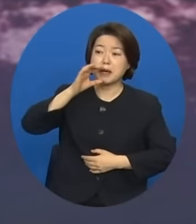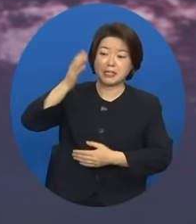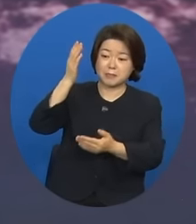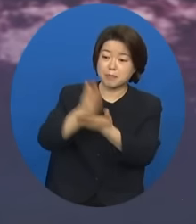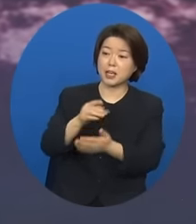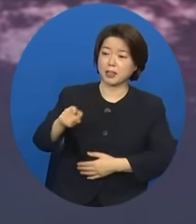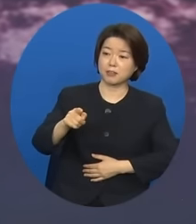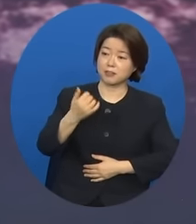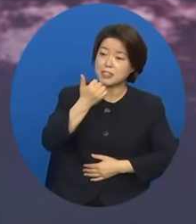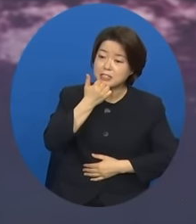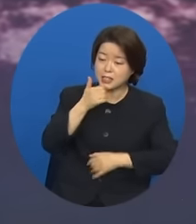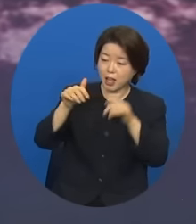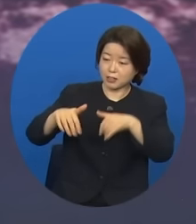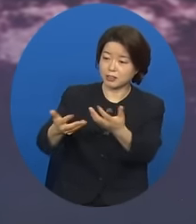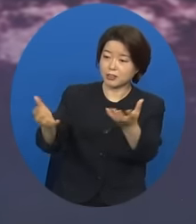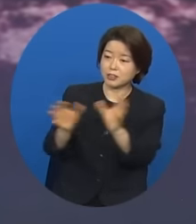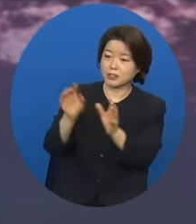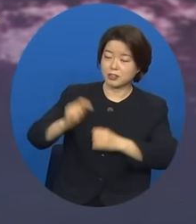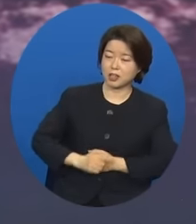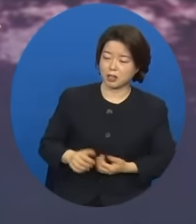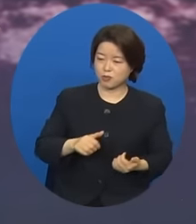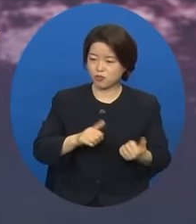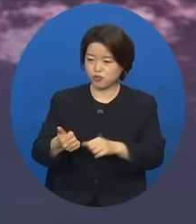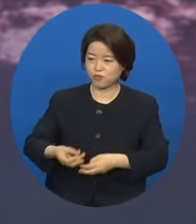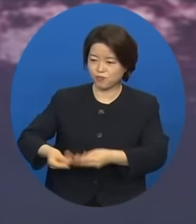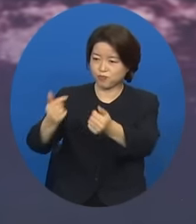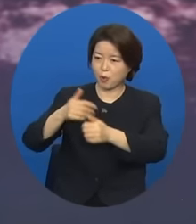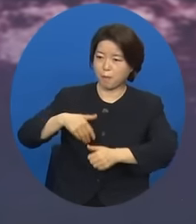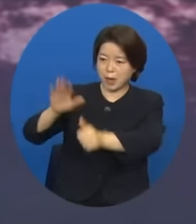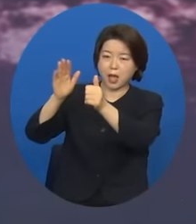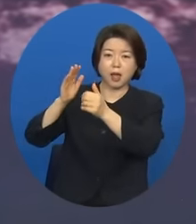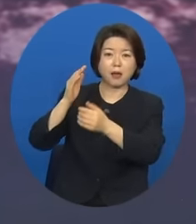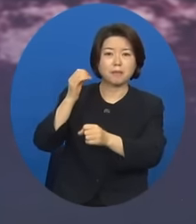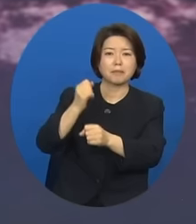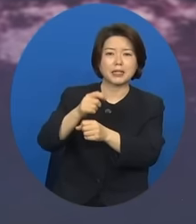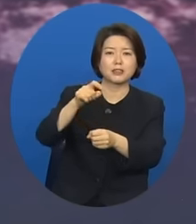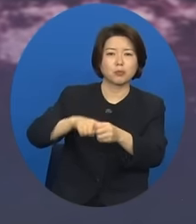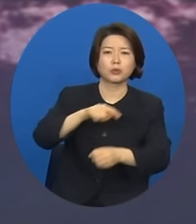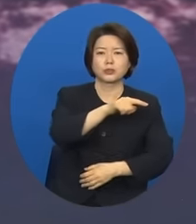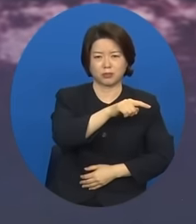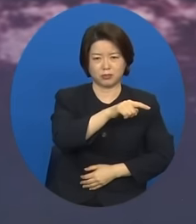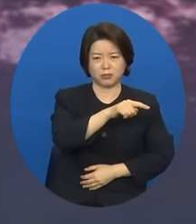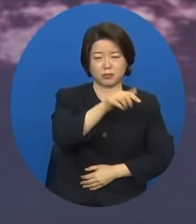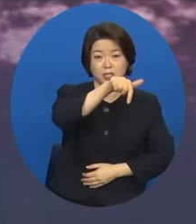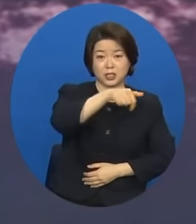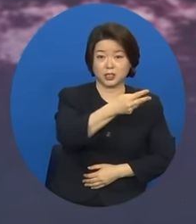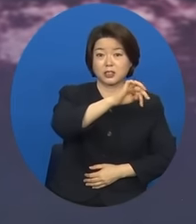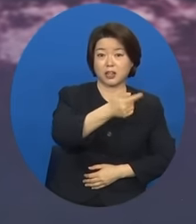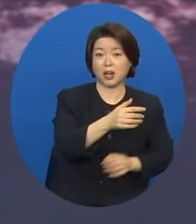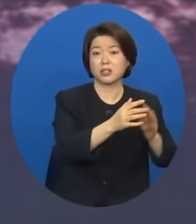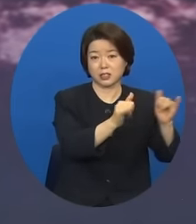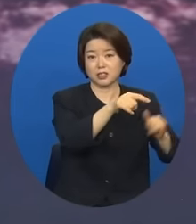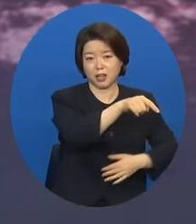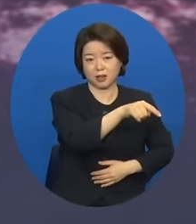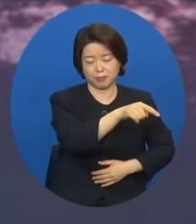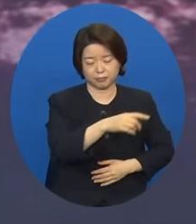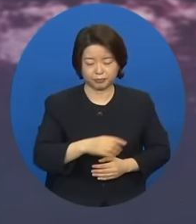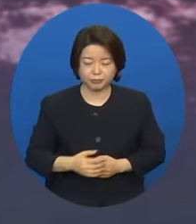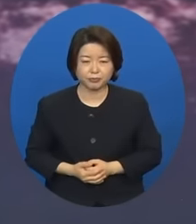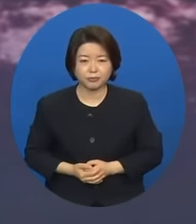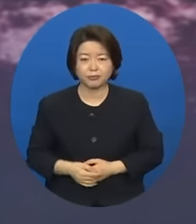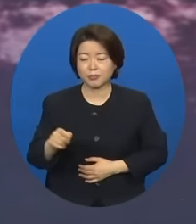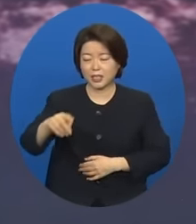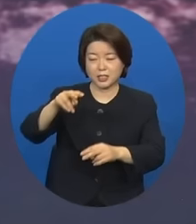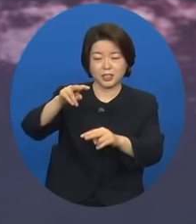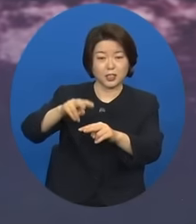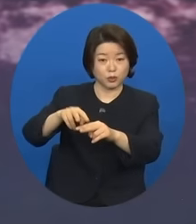하여금 이삭과 그의 종들이 죽게 만드는 거예요 사실은 그래서 20절에 보면요이 우물의 이름을